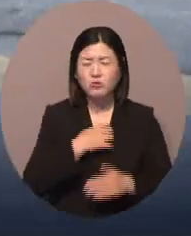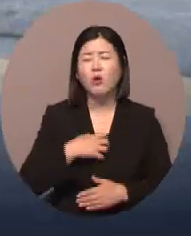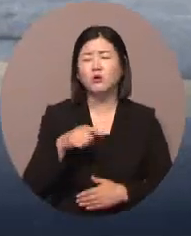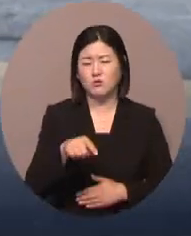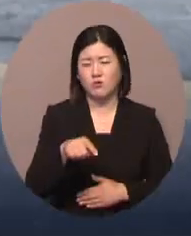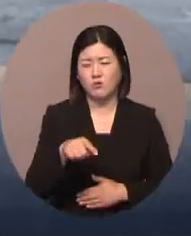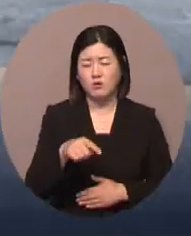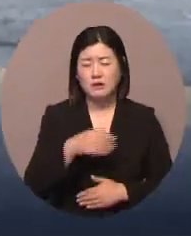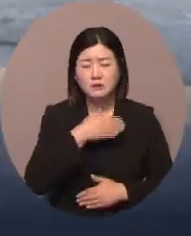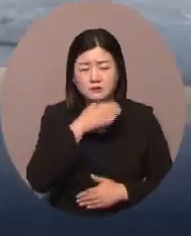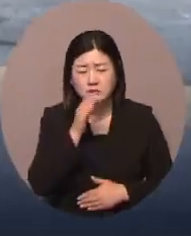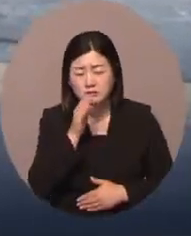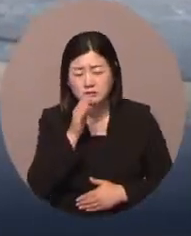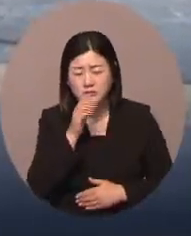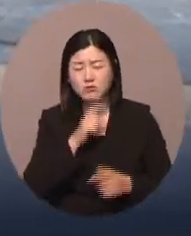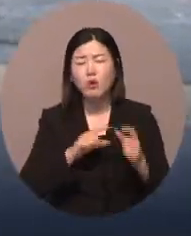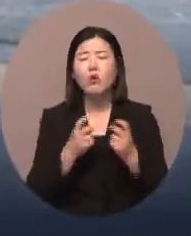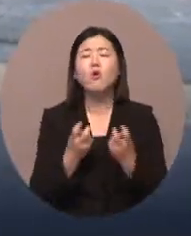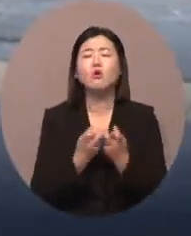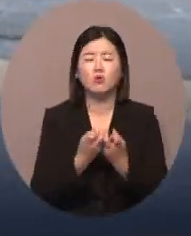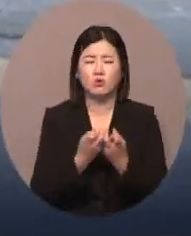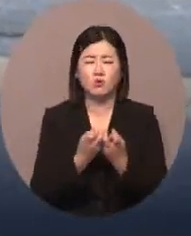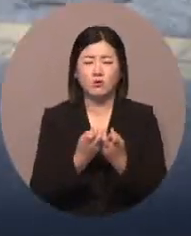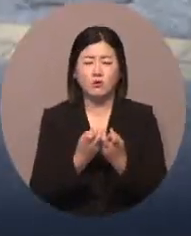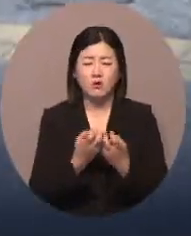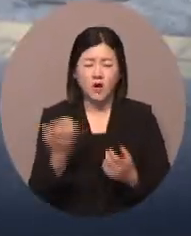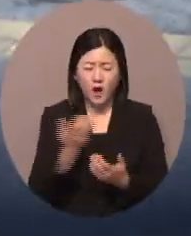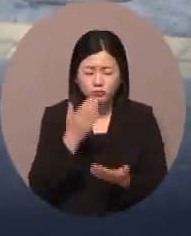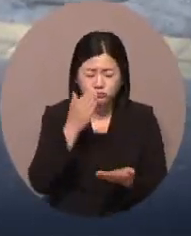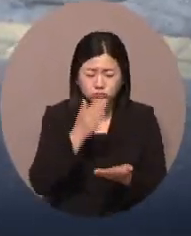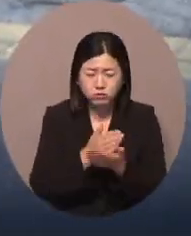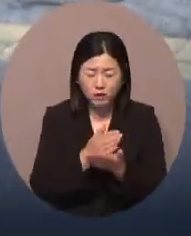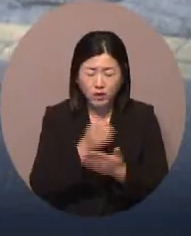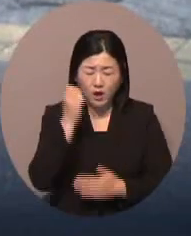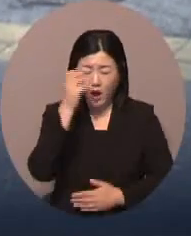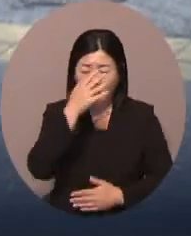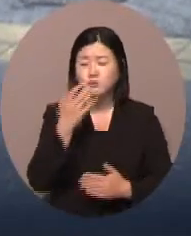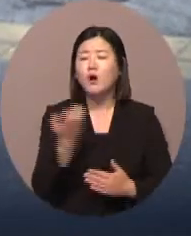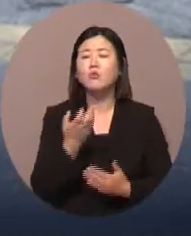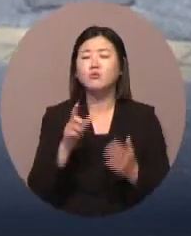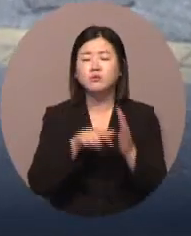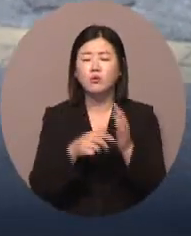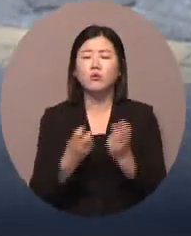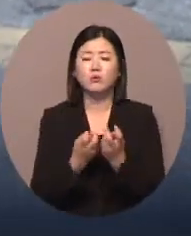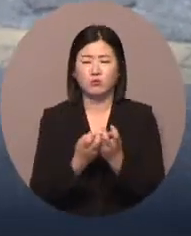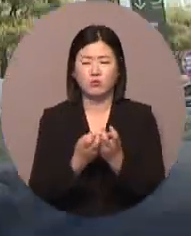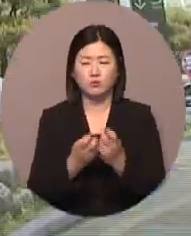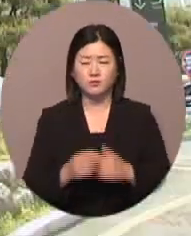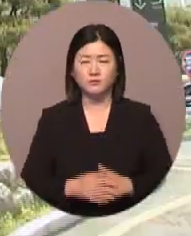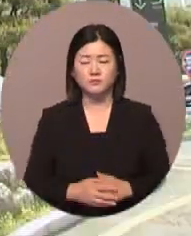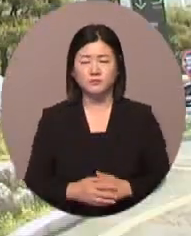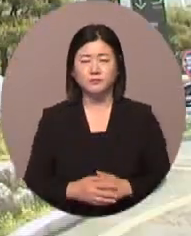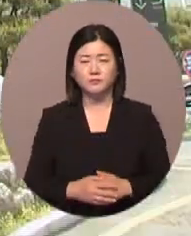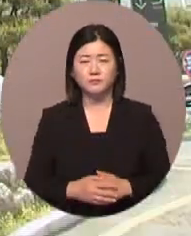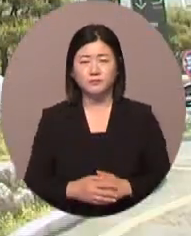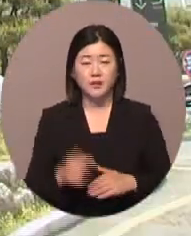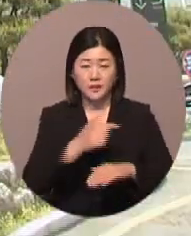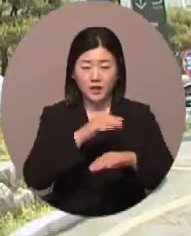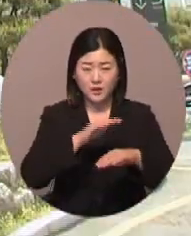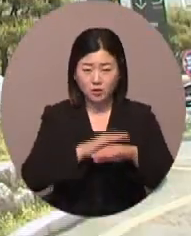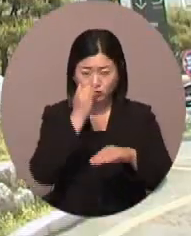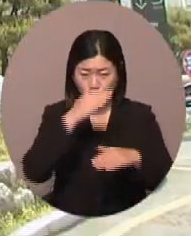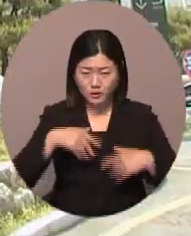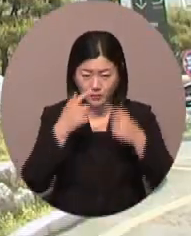그거라고. 더구나 늙은이들은 더욱 그렇고. 아픈 일 많이 해야 될 텐데 늦어서 아플 경우야.